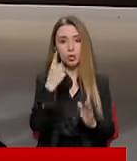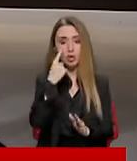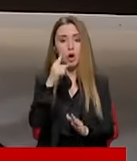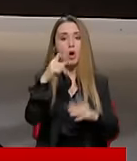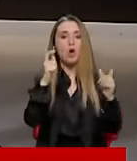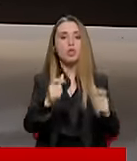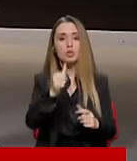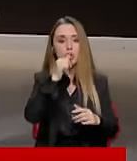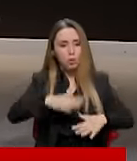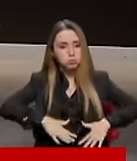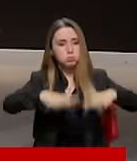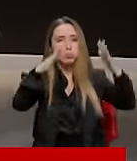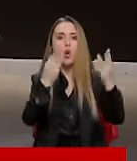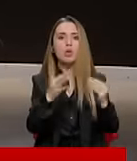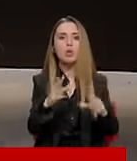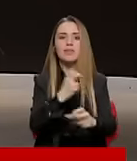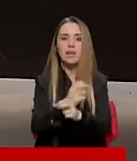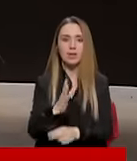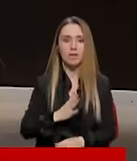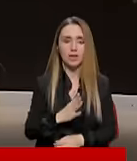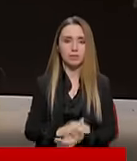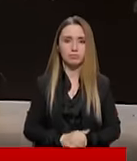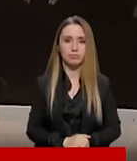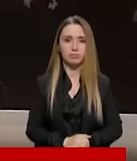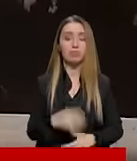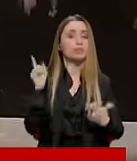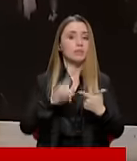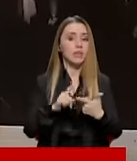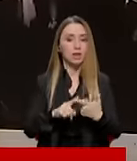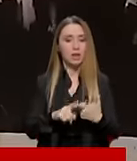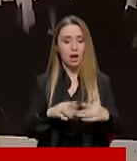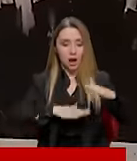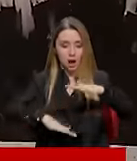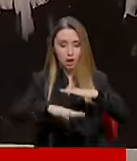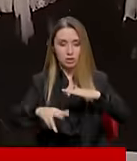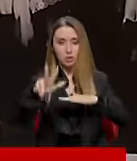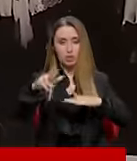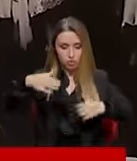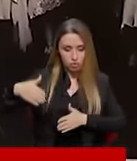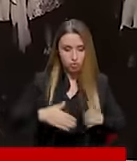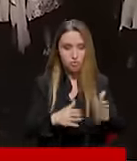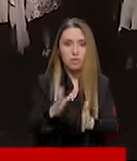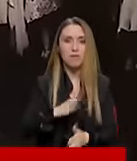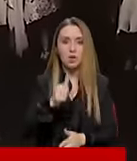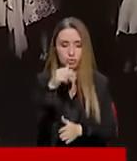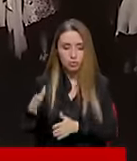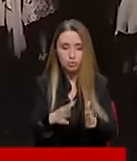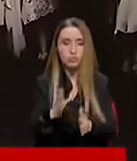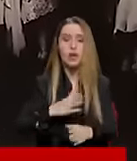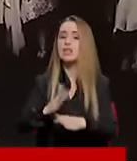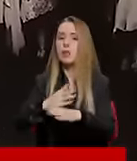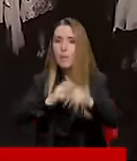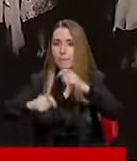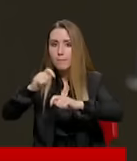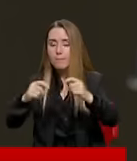orası su baskın s Taşkın sahası bir İkincisi altından 3 tane çay akıyor oran Dere akıyor Nasıl yapılmış neden yapılmış or